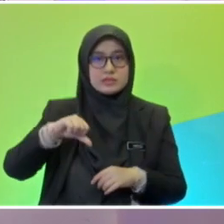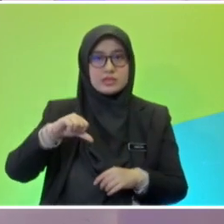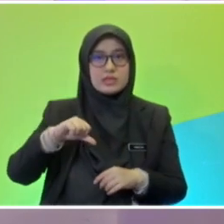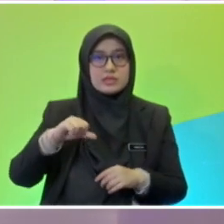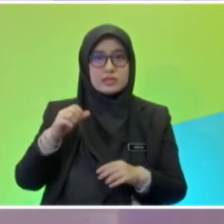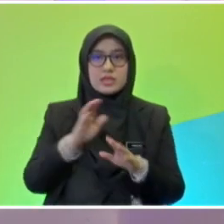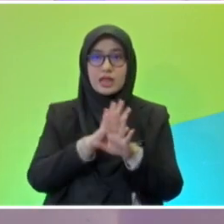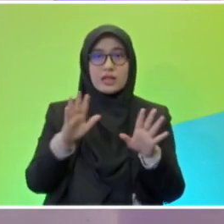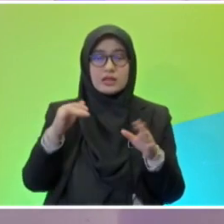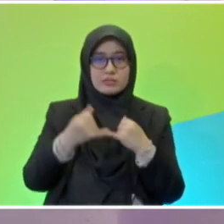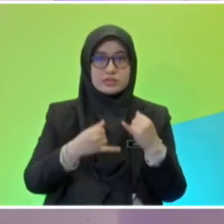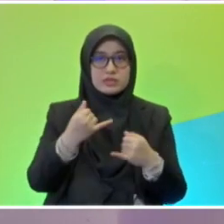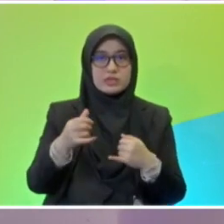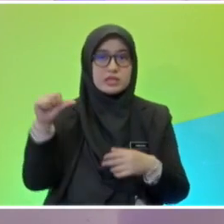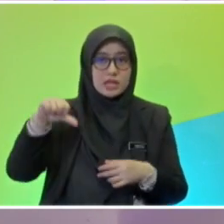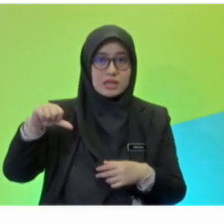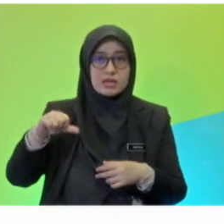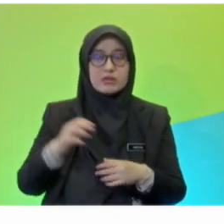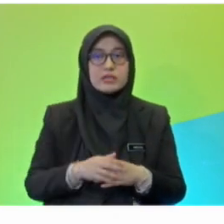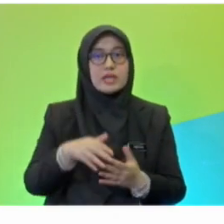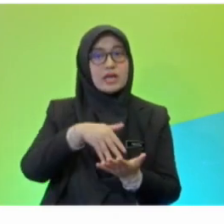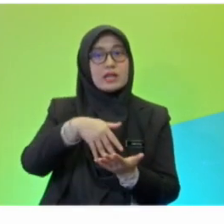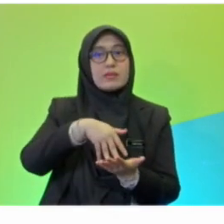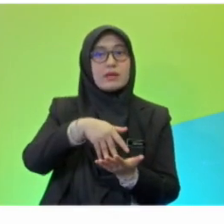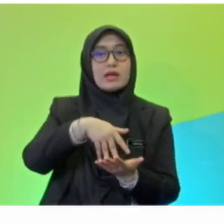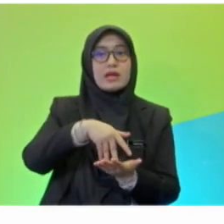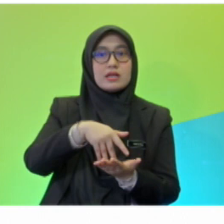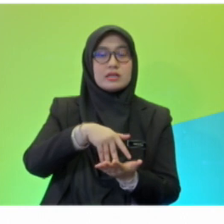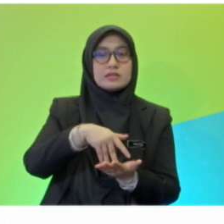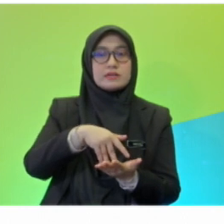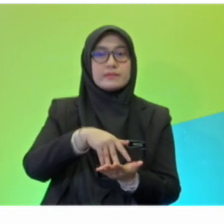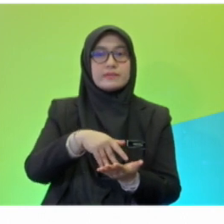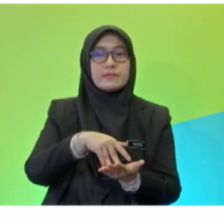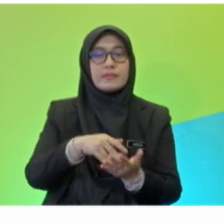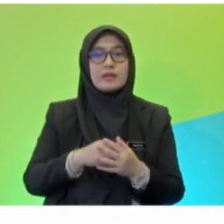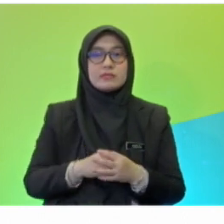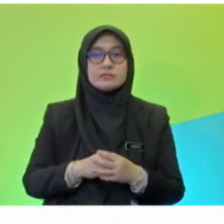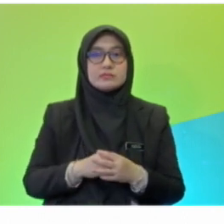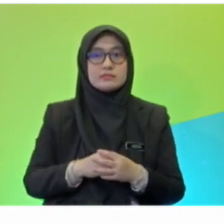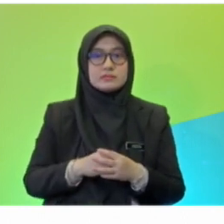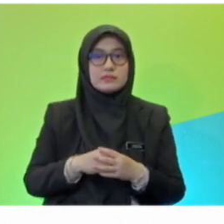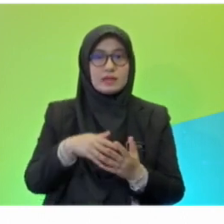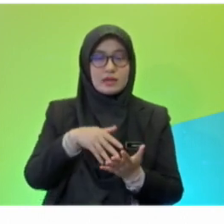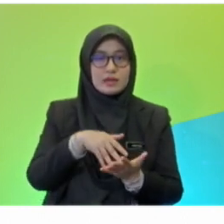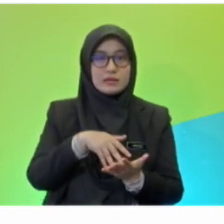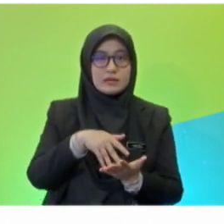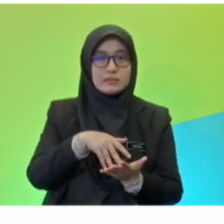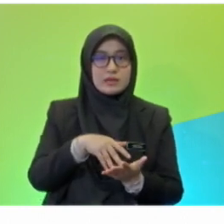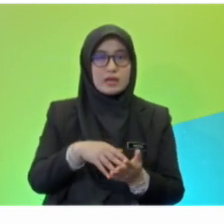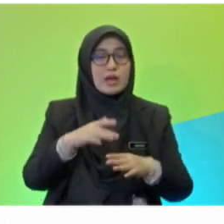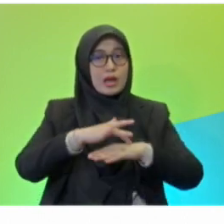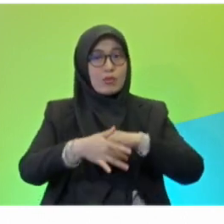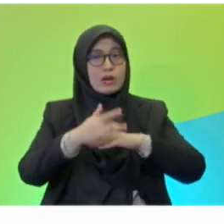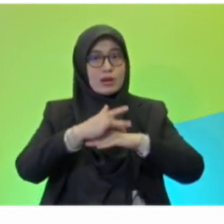pihak kita jadi kelemahannya yang pertama perintah awal pertentangan kebanyakan kebangkitan tentang British dimenangi oleh masyarakat tempatan tetapi